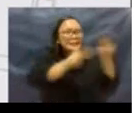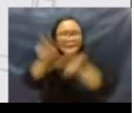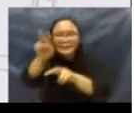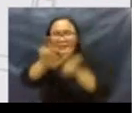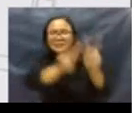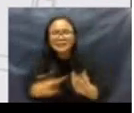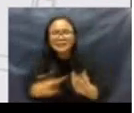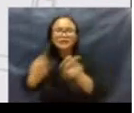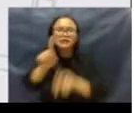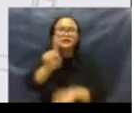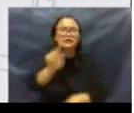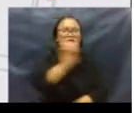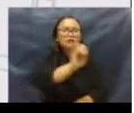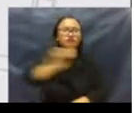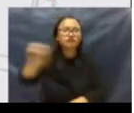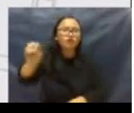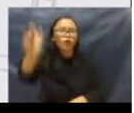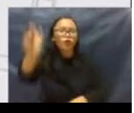Form.